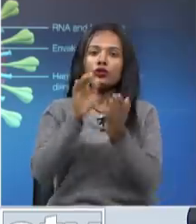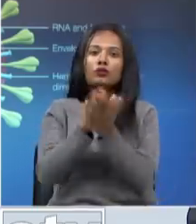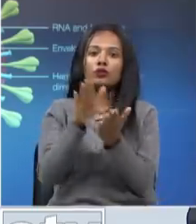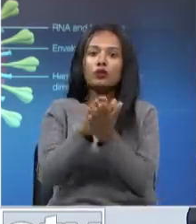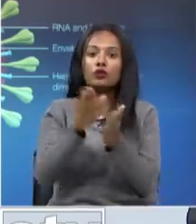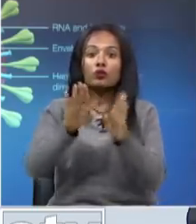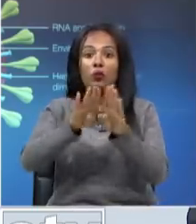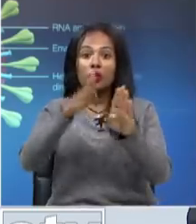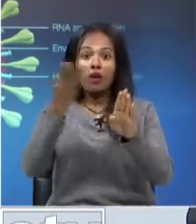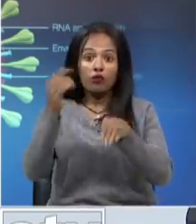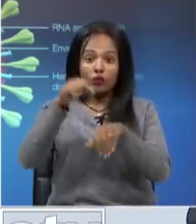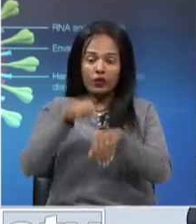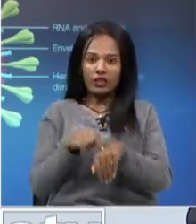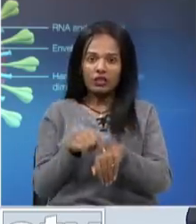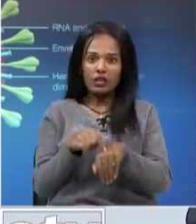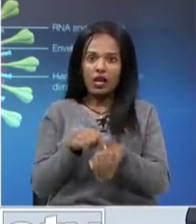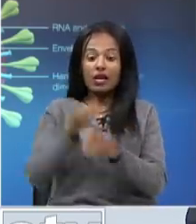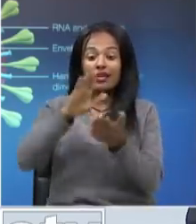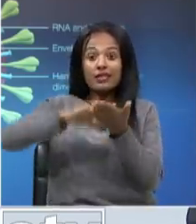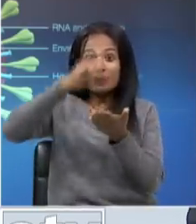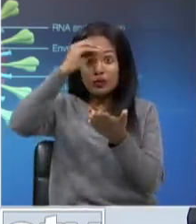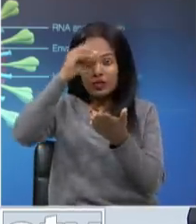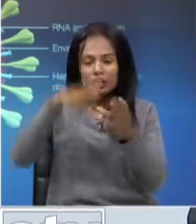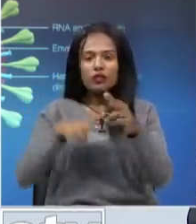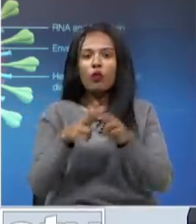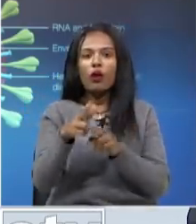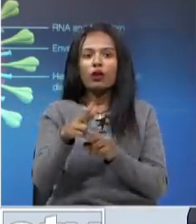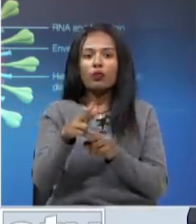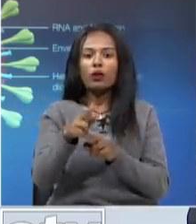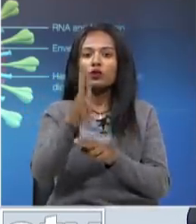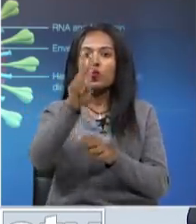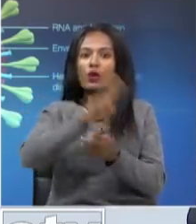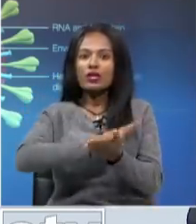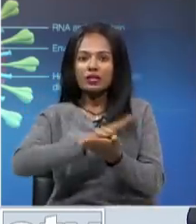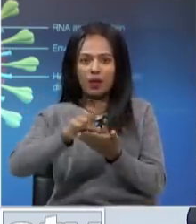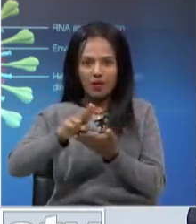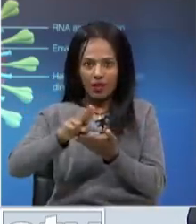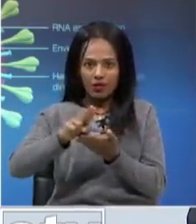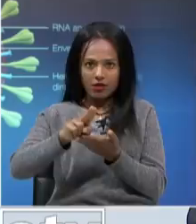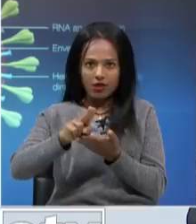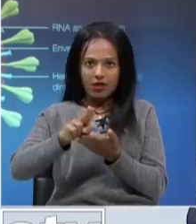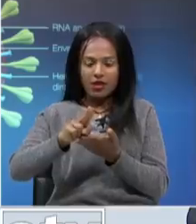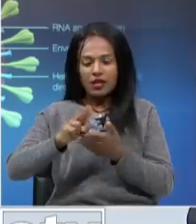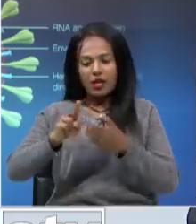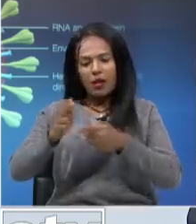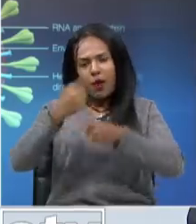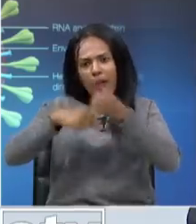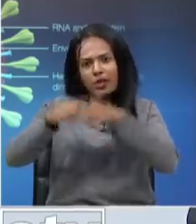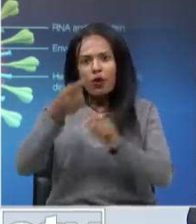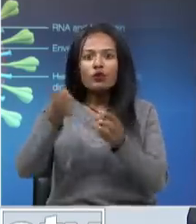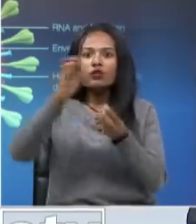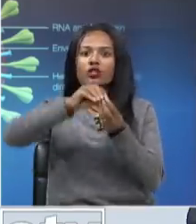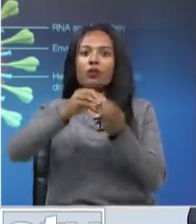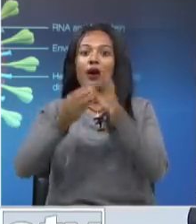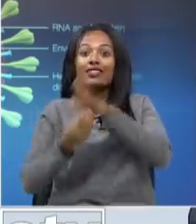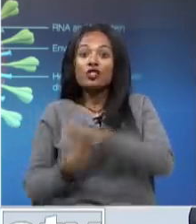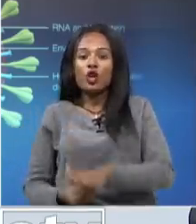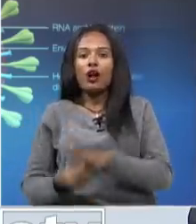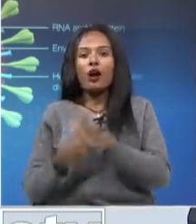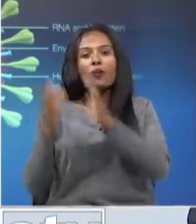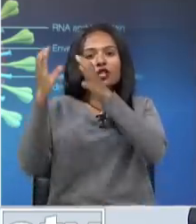ቤቶች በሚከፈቱበት ጊዜ ትምህርት የተቋረጡባቸው 2 ሳምንታት የሚያስከትለውን ተጨማሪ ጫና